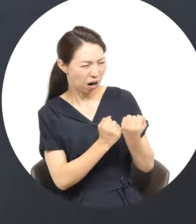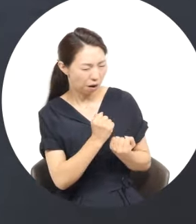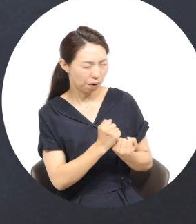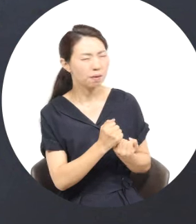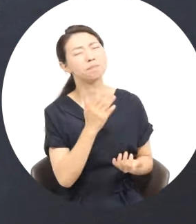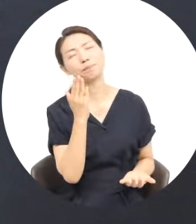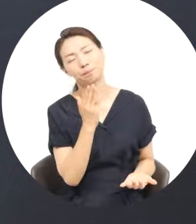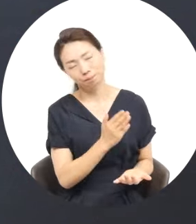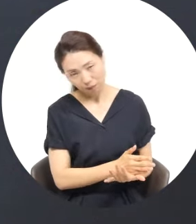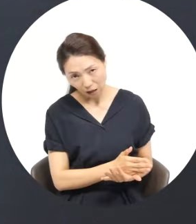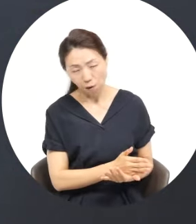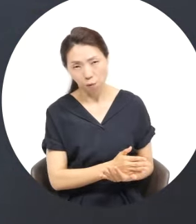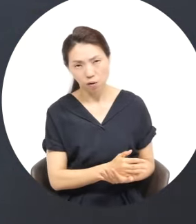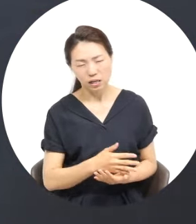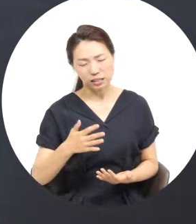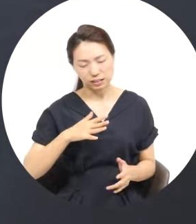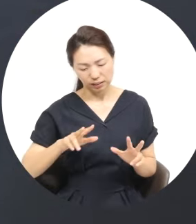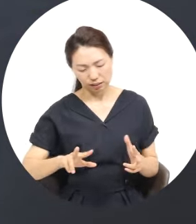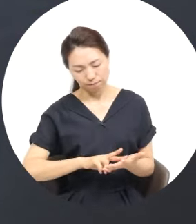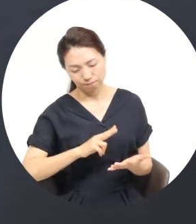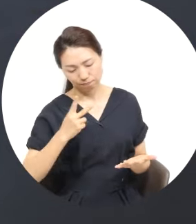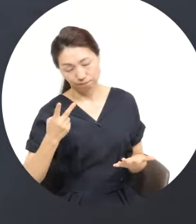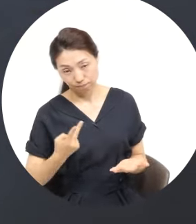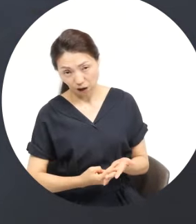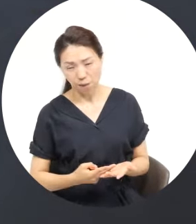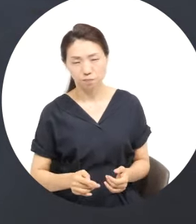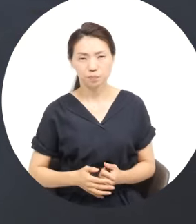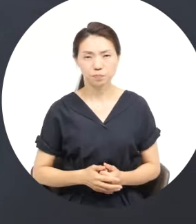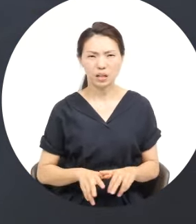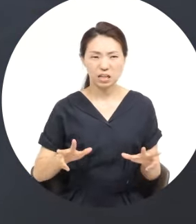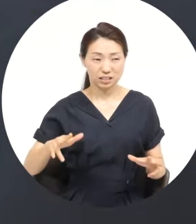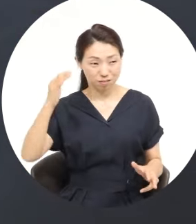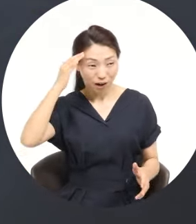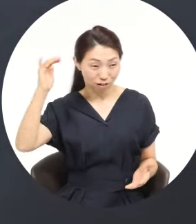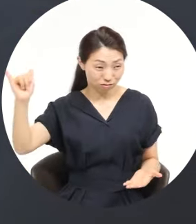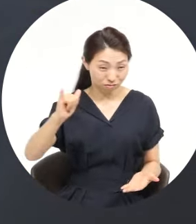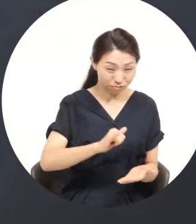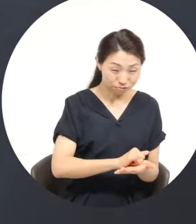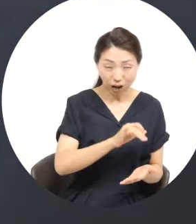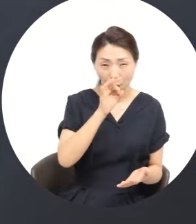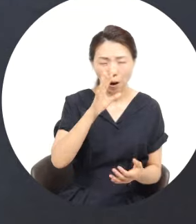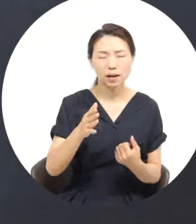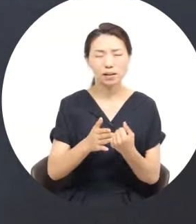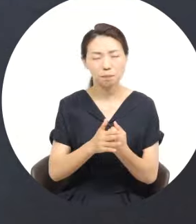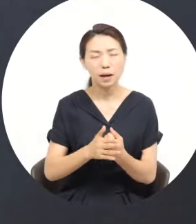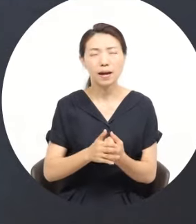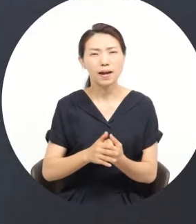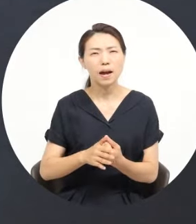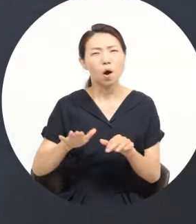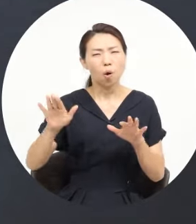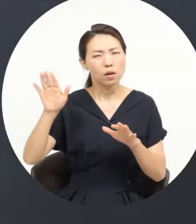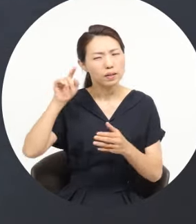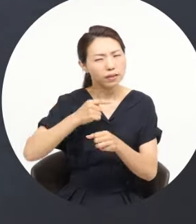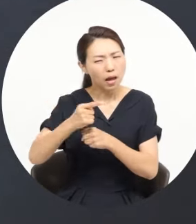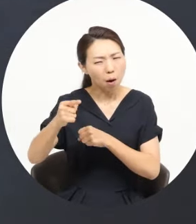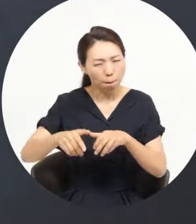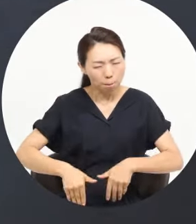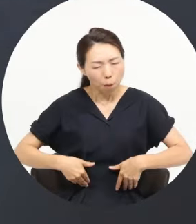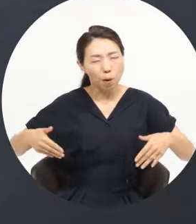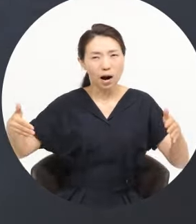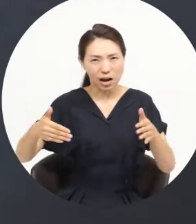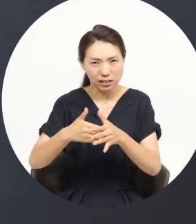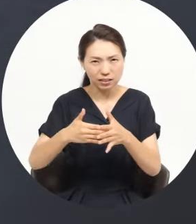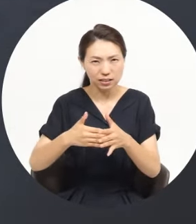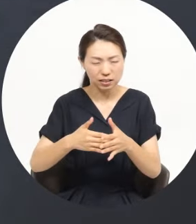그거를 내가 고쳐가지고 지금 당장 가면 안 되니까 내년 봄까지 내가 확실히 고쳐가 무슨 얘기하고 무슨